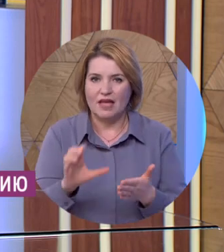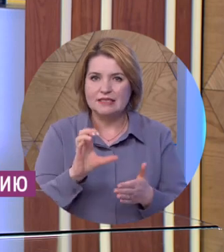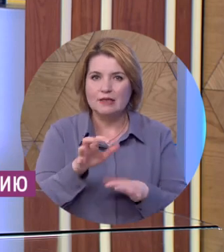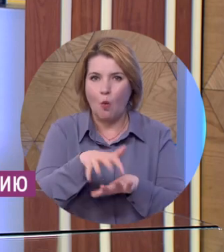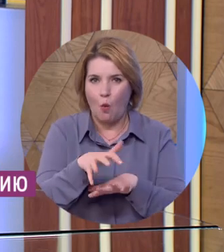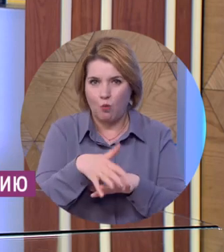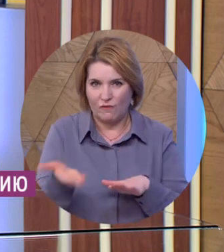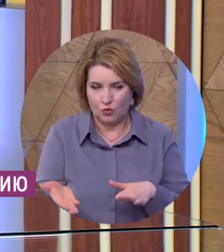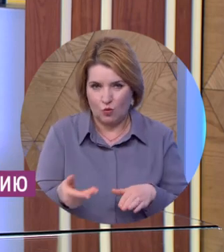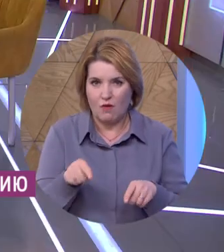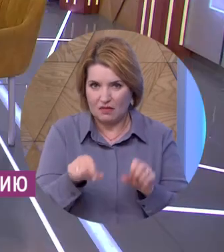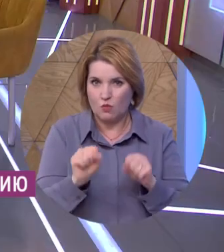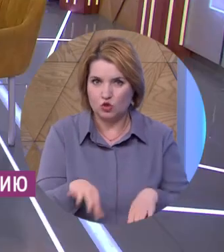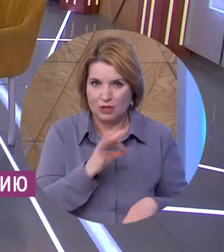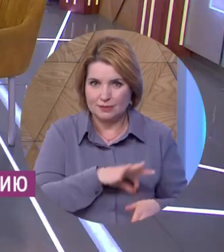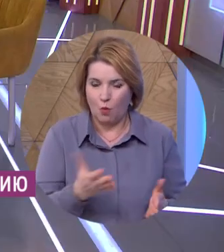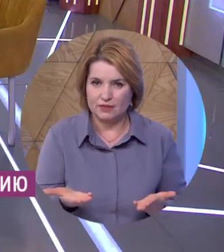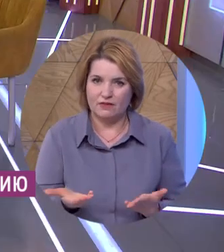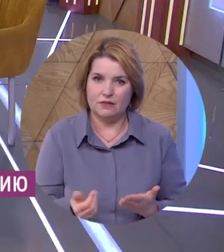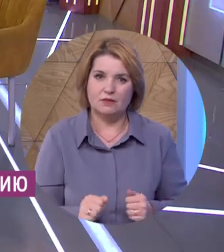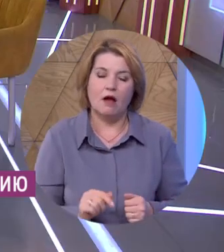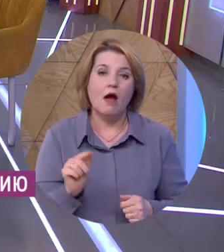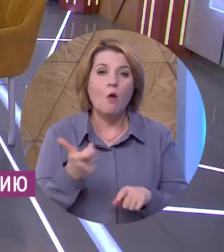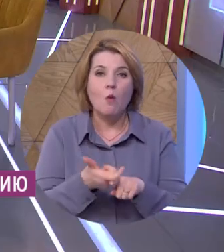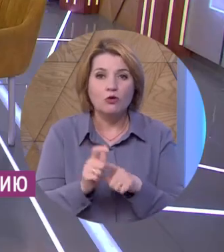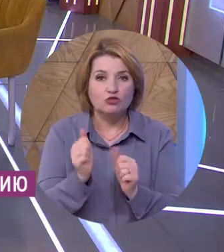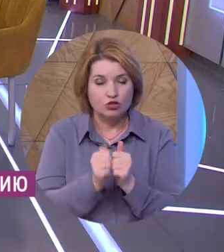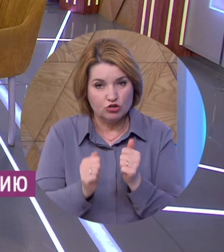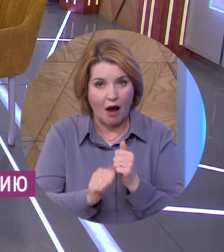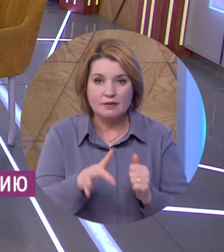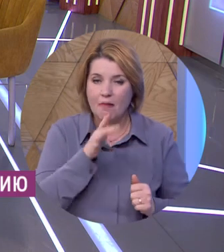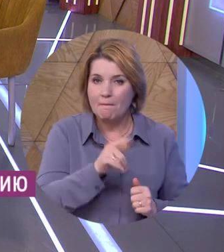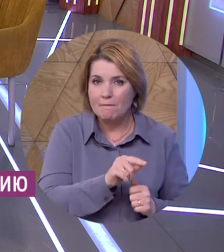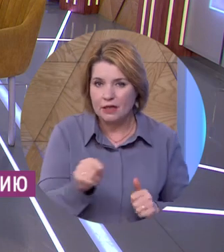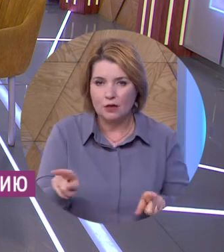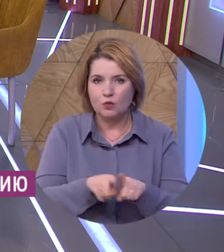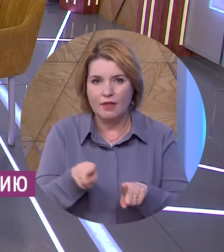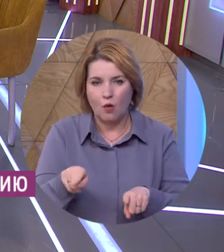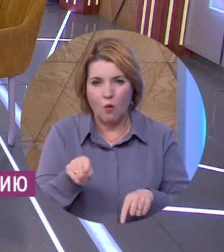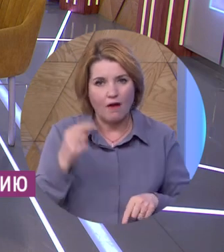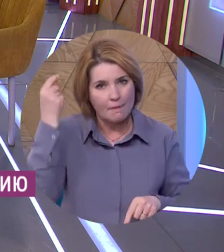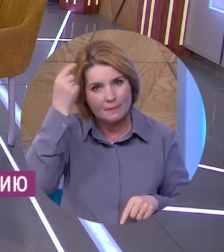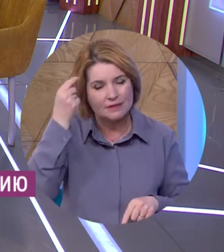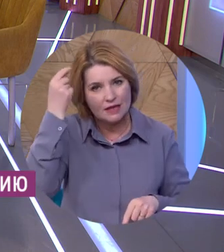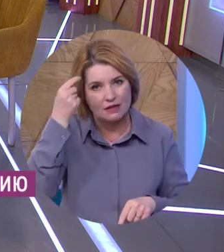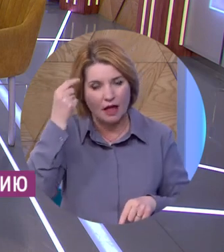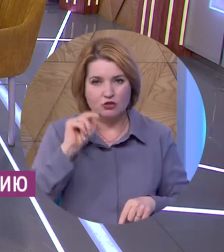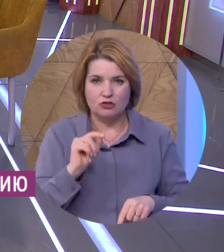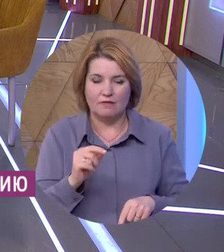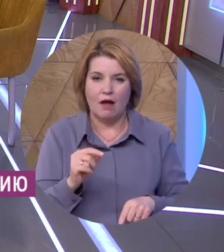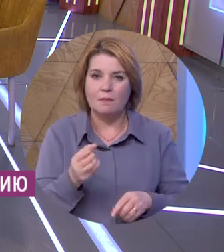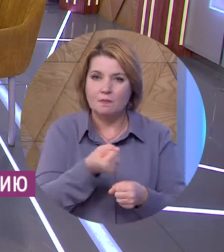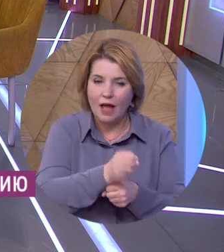это применять. Очень часто периоды вот этого, ну, назовем так, психологического насилия могут сменяться